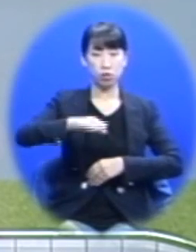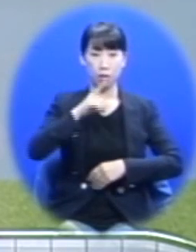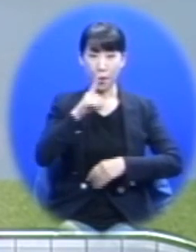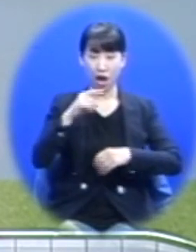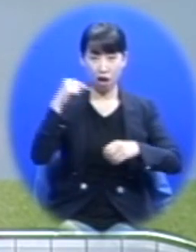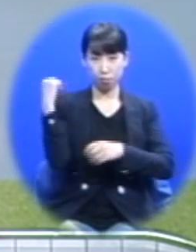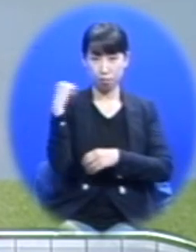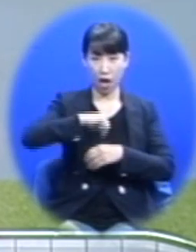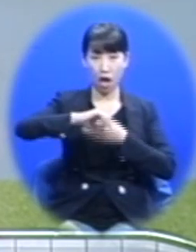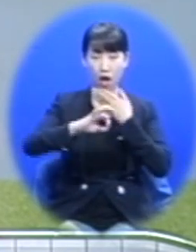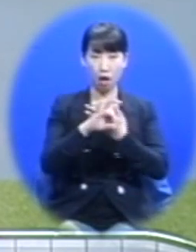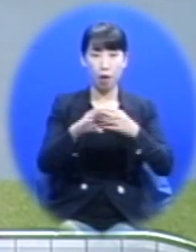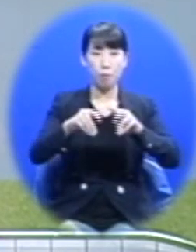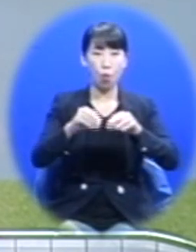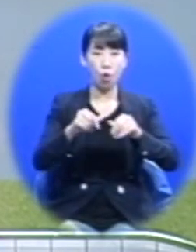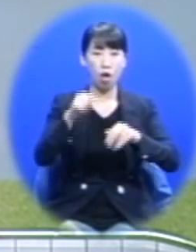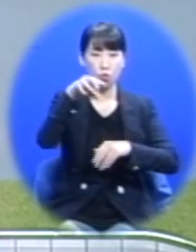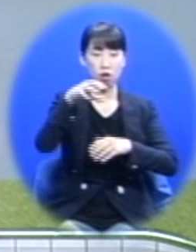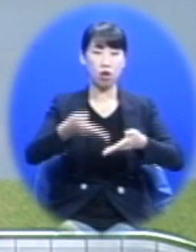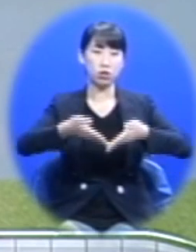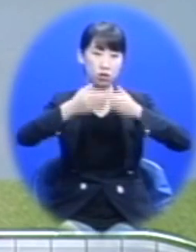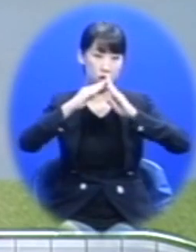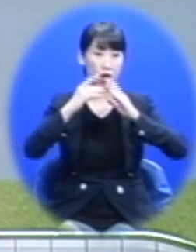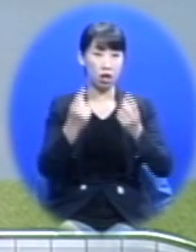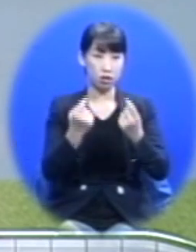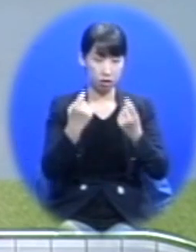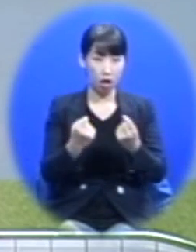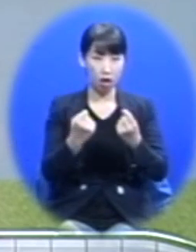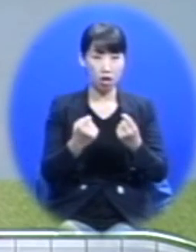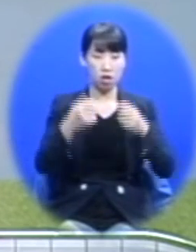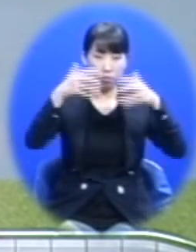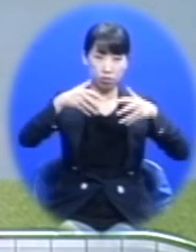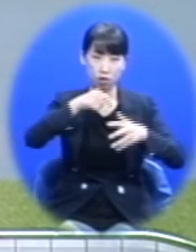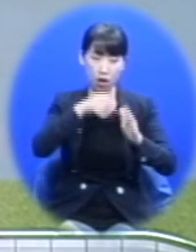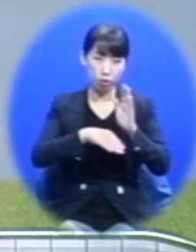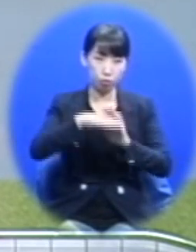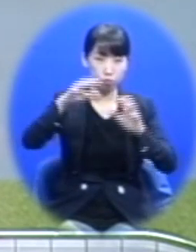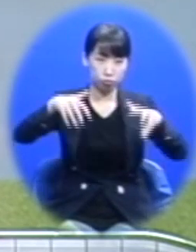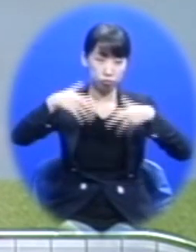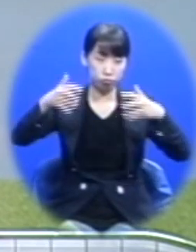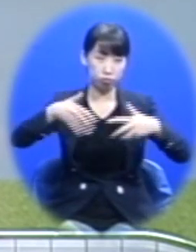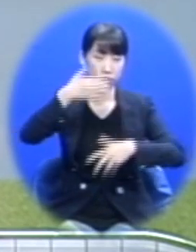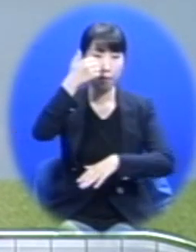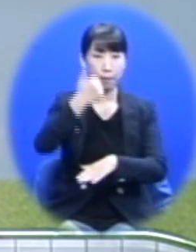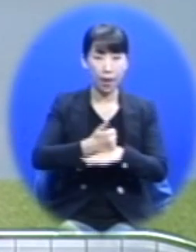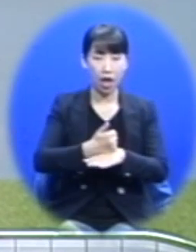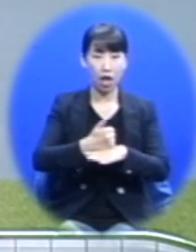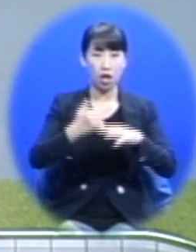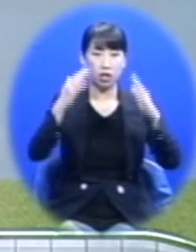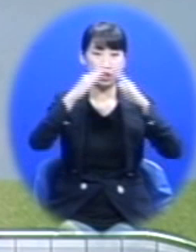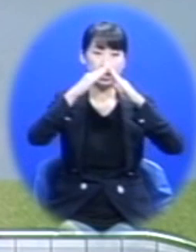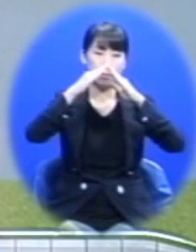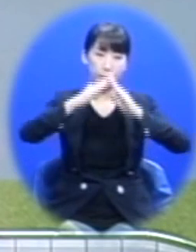행하지 아니하는 자는 그 집을 모래 위에 지은 어리석은 사람 같으리니 비가 내리고 창수가 나고 바람이 불어 그 집에 부딪힘에 무너져